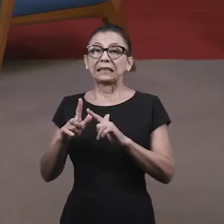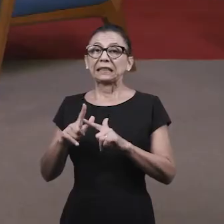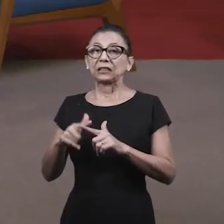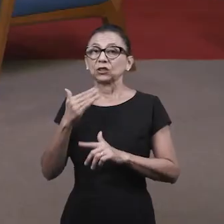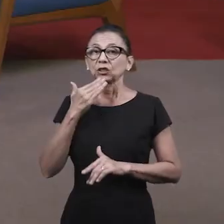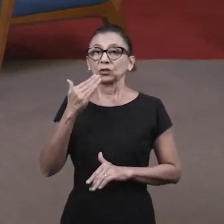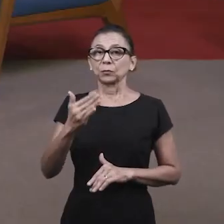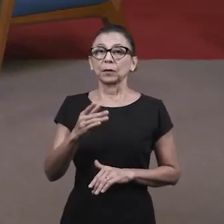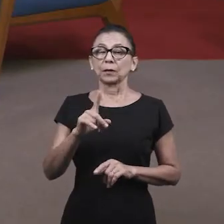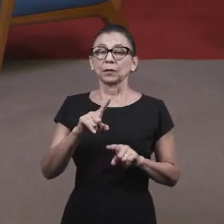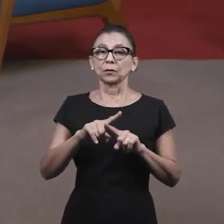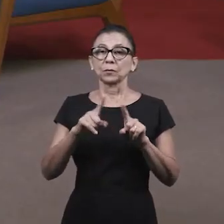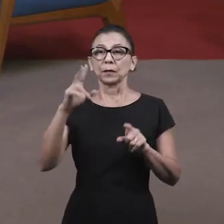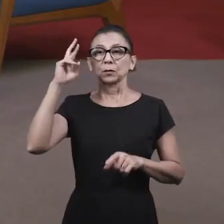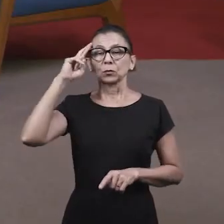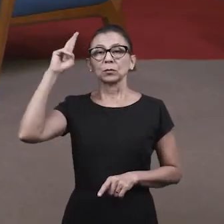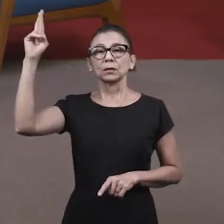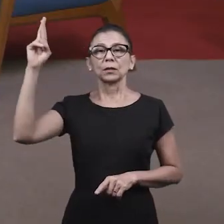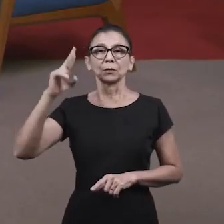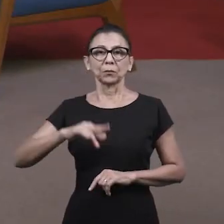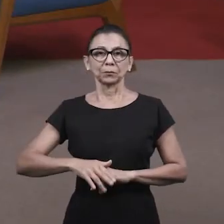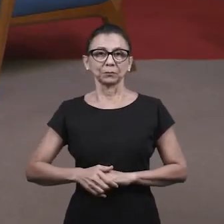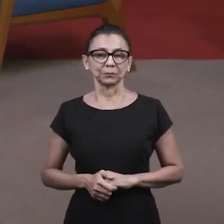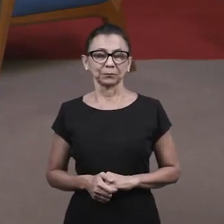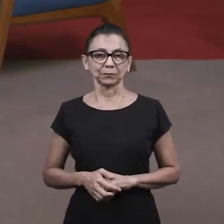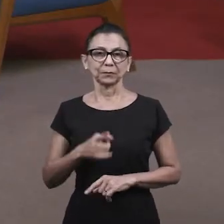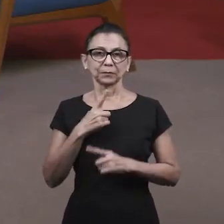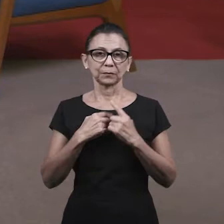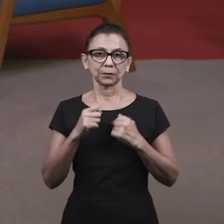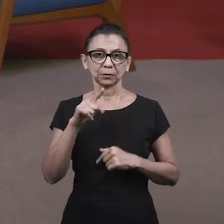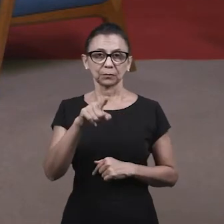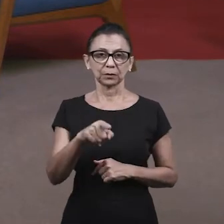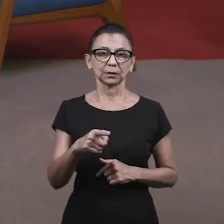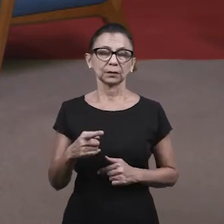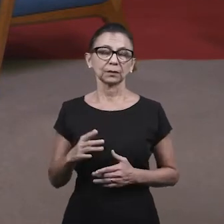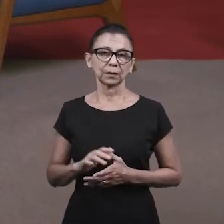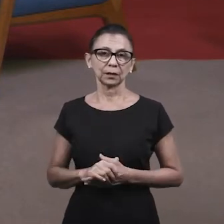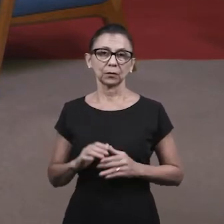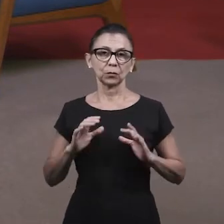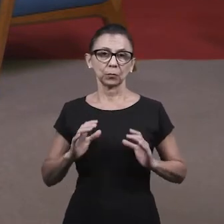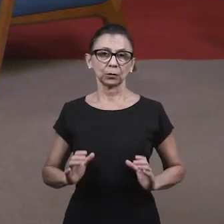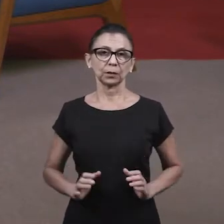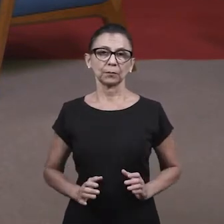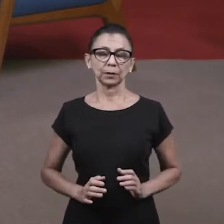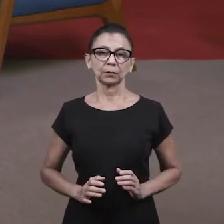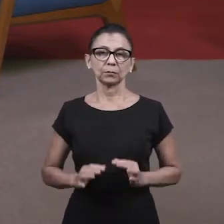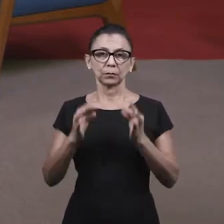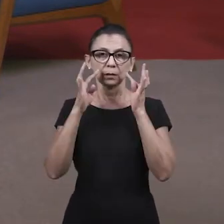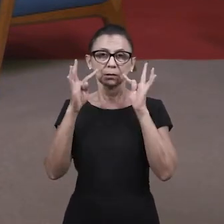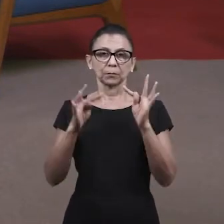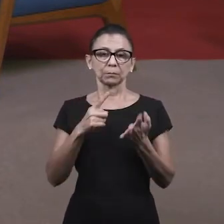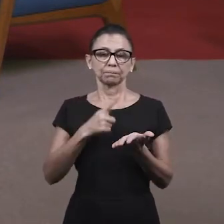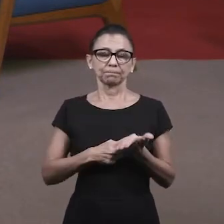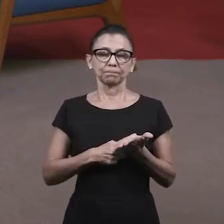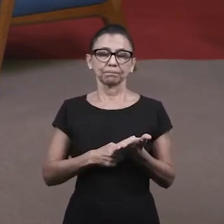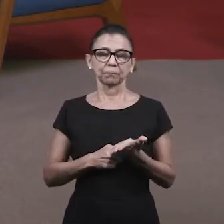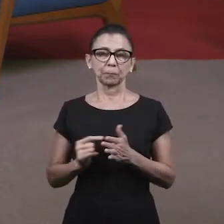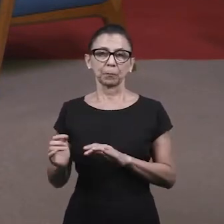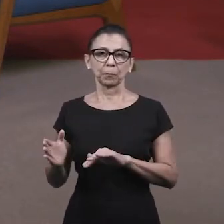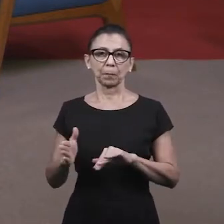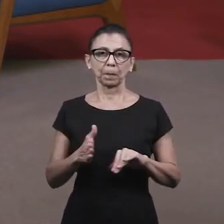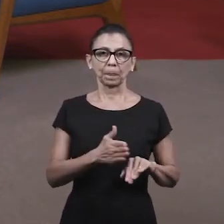Je vais apporter ici rapidement des commentaires qui ont été envoyés à propos de ce sujet que nous traitons. Et ces